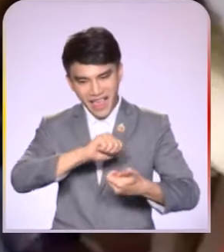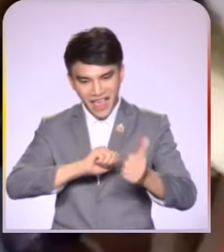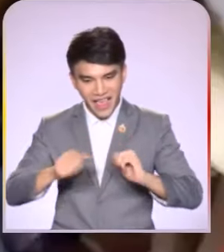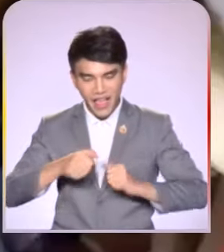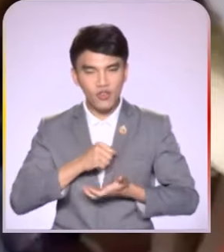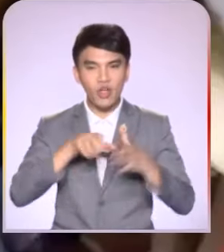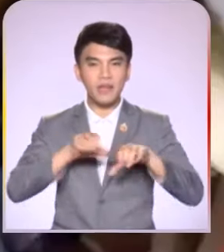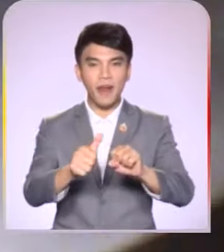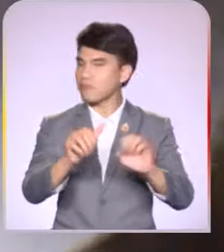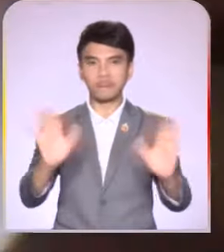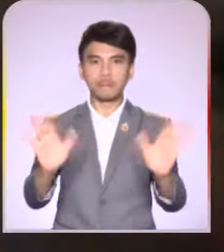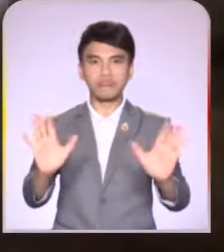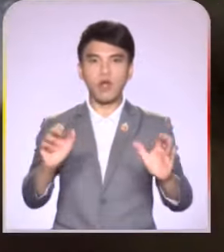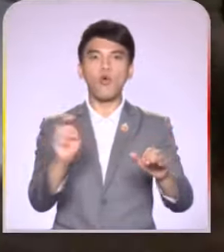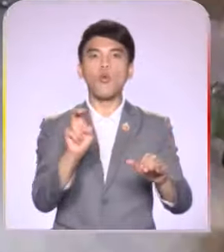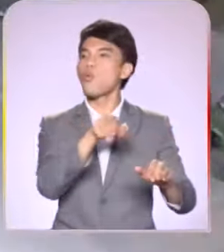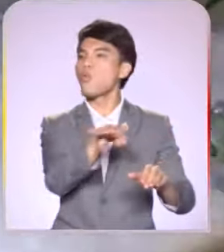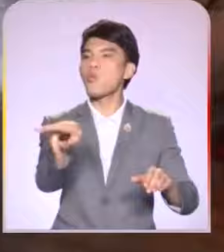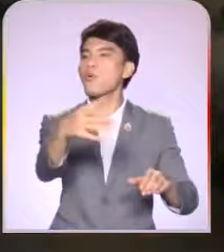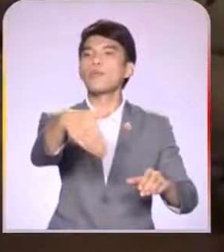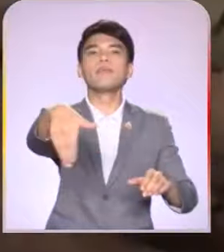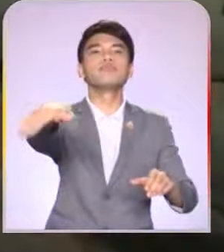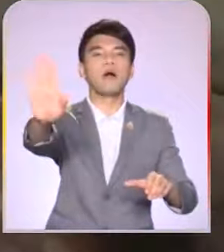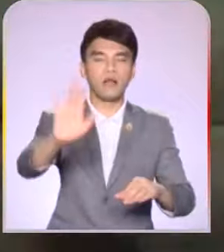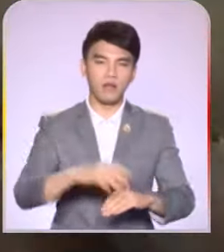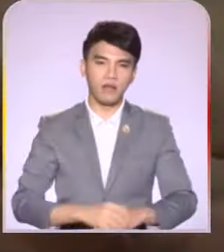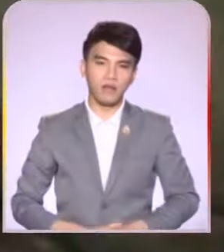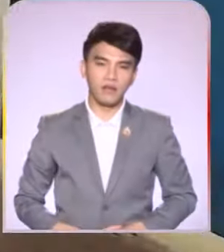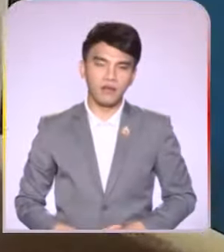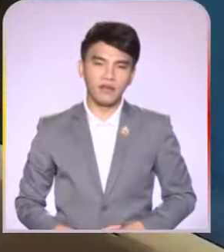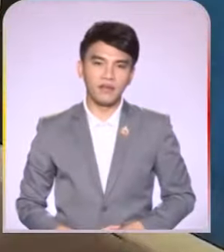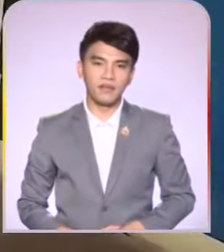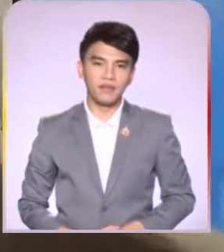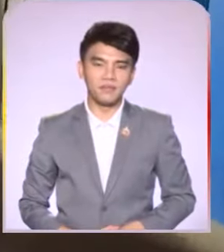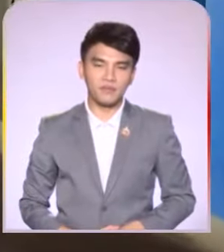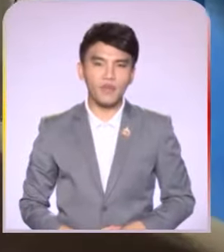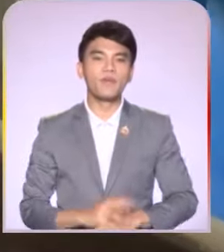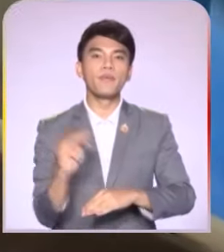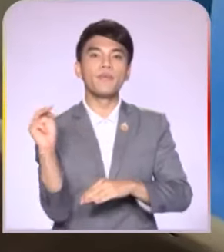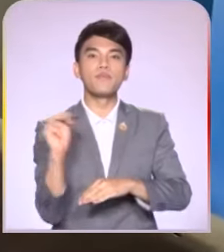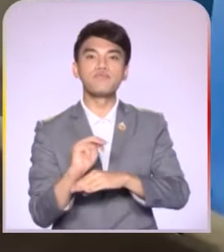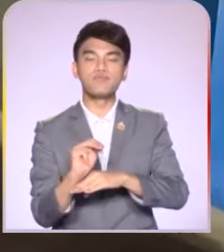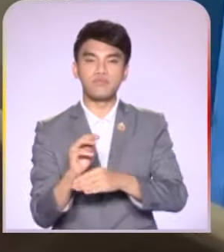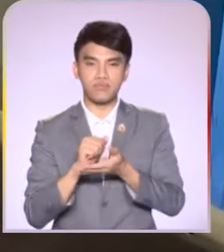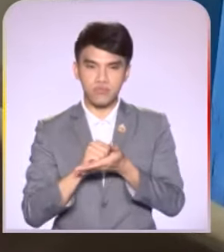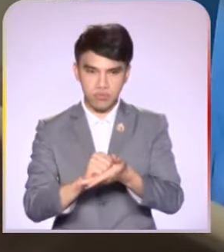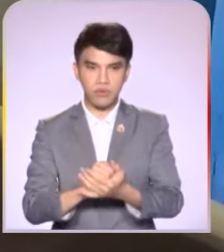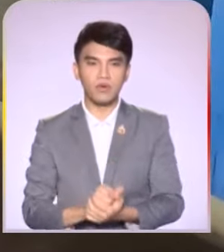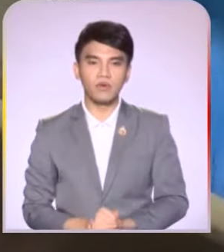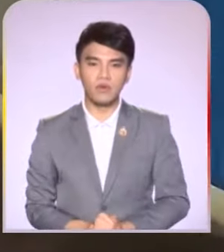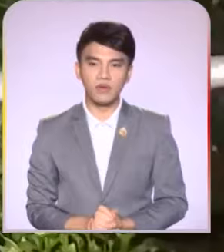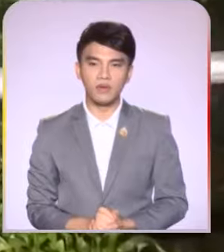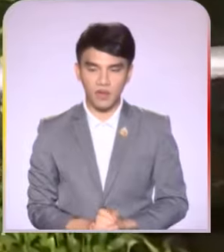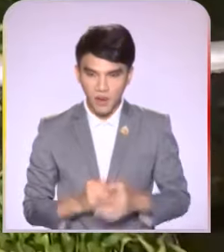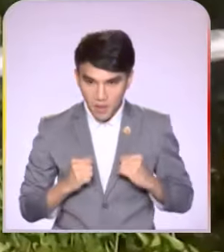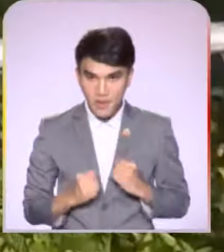าน่าจะช่วยแล้วจับได้ใช่ไหมไม่ฮะ ลอยนวลไหมคะเนี่ย ไปเลยฮะนี่ฮะลอยนวลฮะเจ้าหน้าที่มูลนิธิปอเต็กตึงใช่ไหมเ